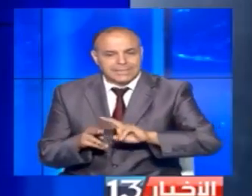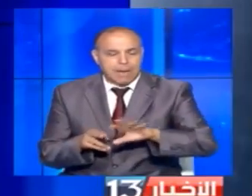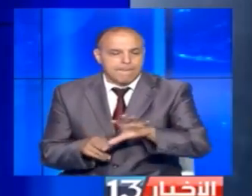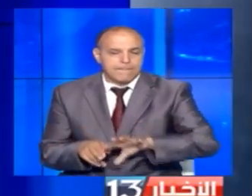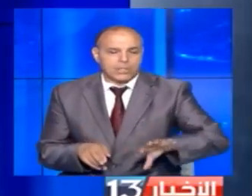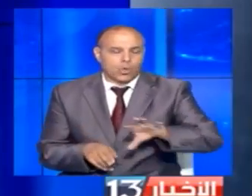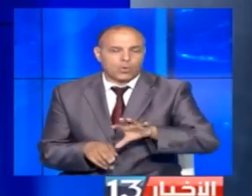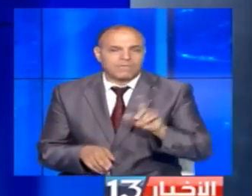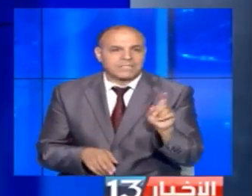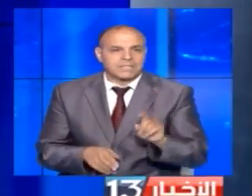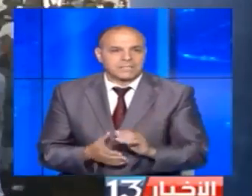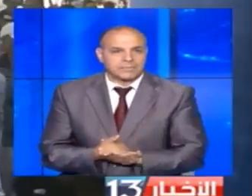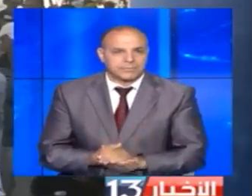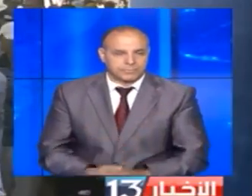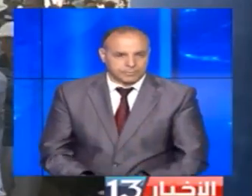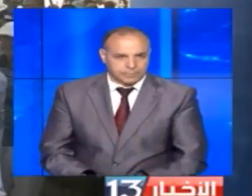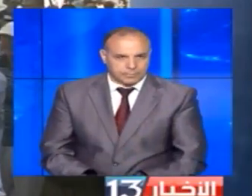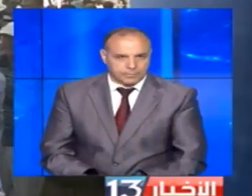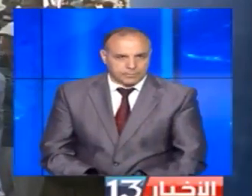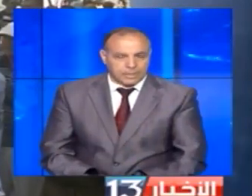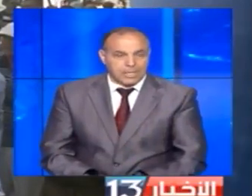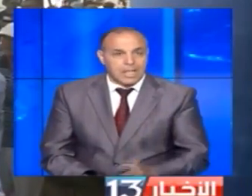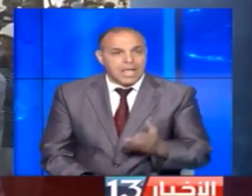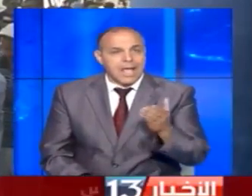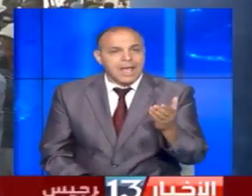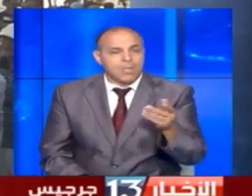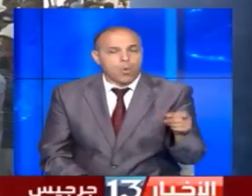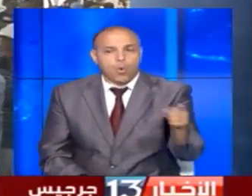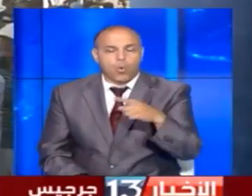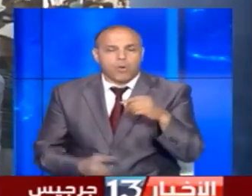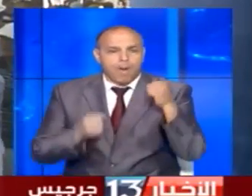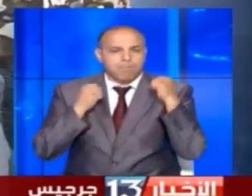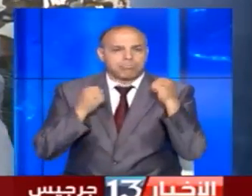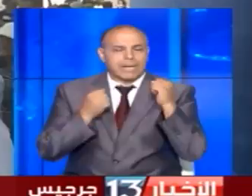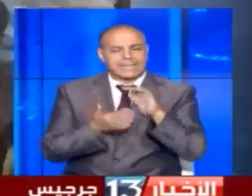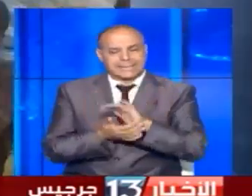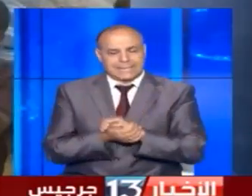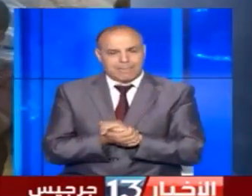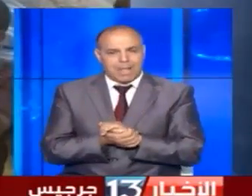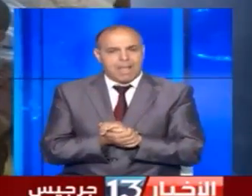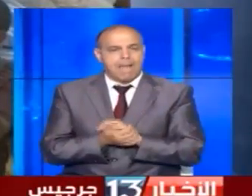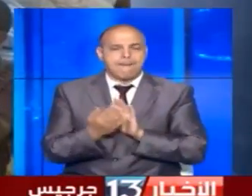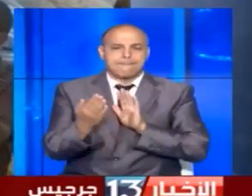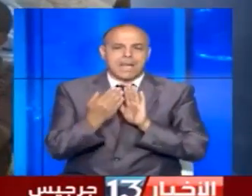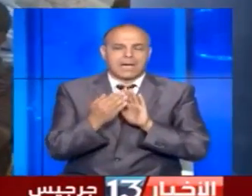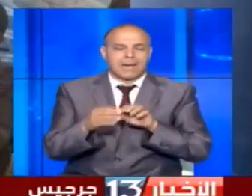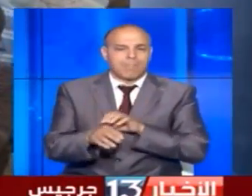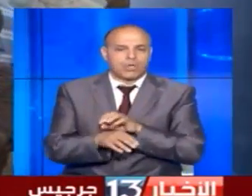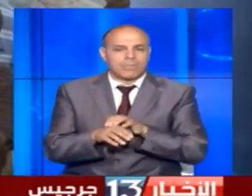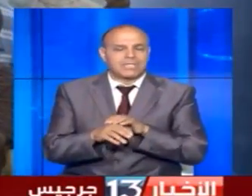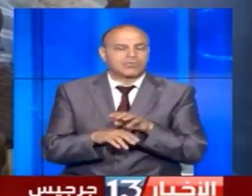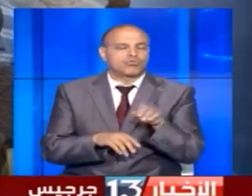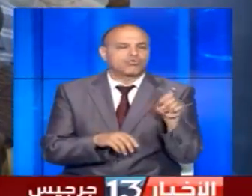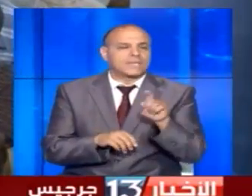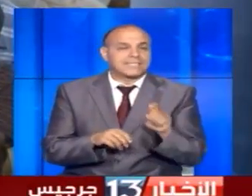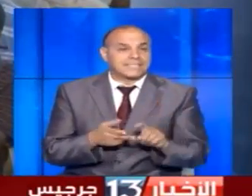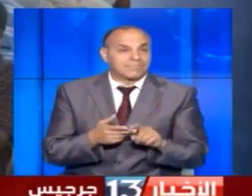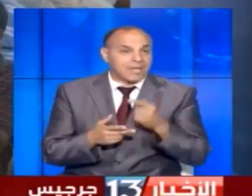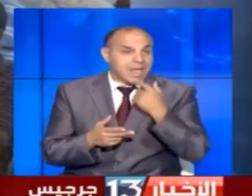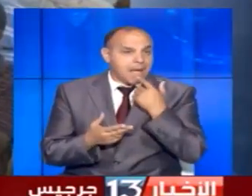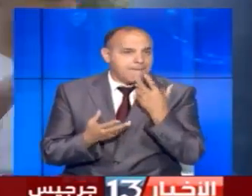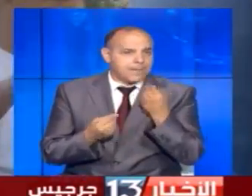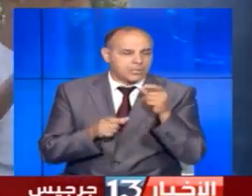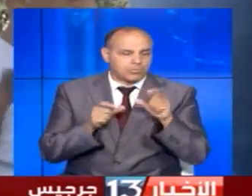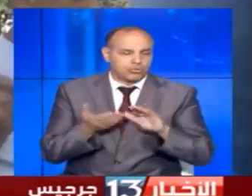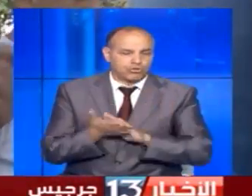بالمنطقة. في هذه الوقفة الاحتجاجية السلمية أمام مقر معتمدية جرجيس لعدد من